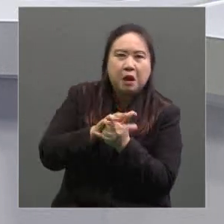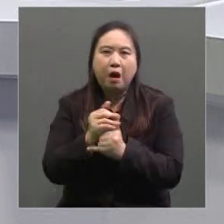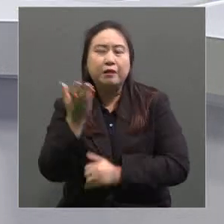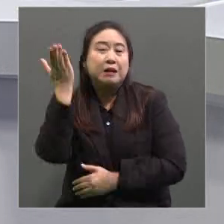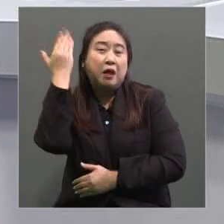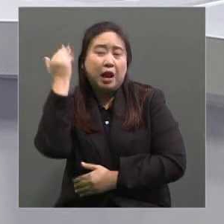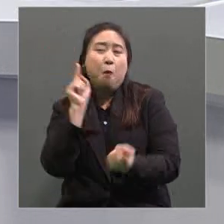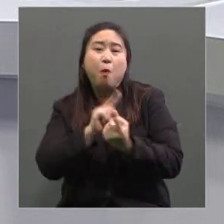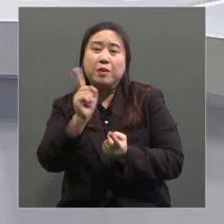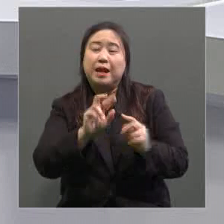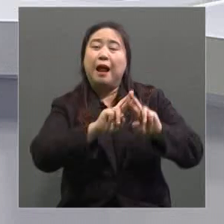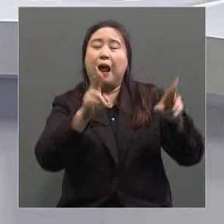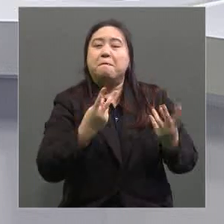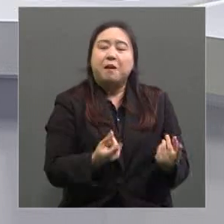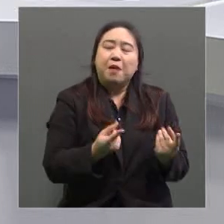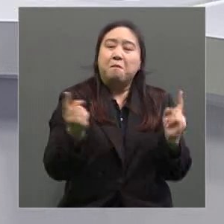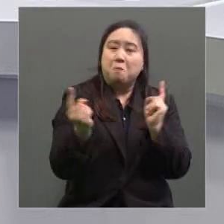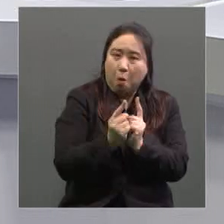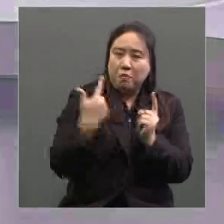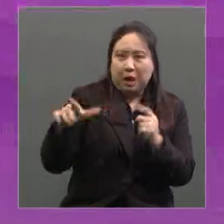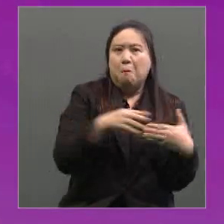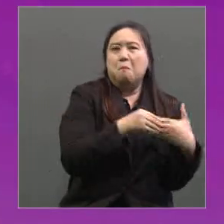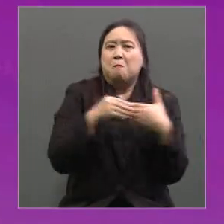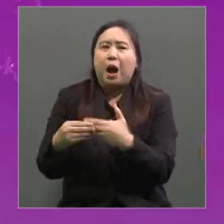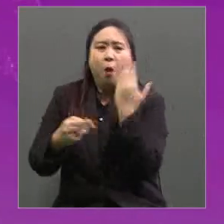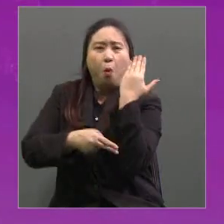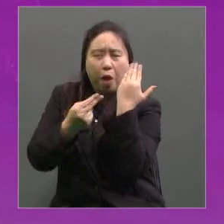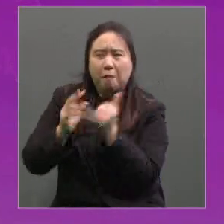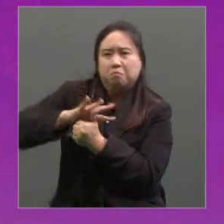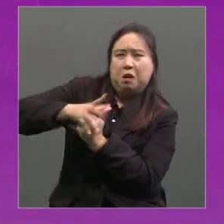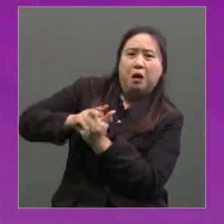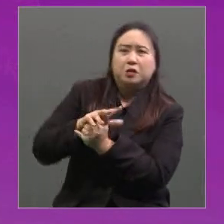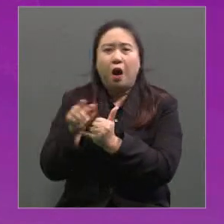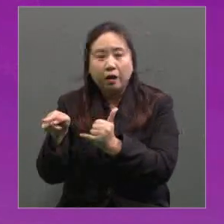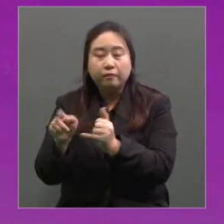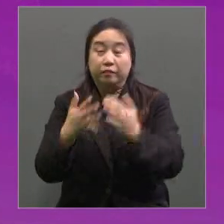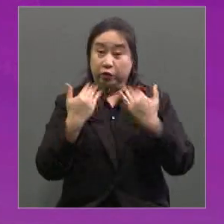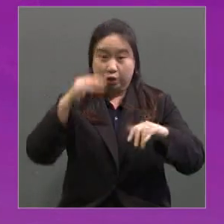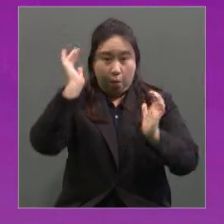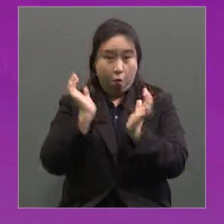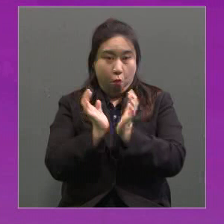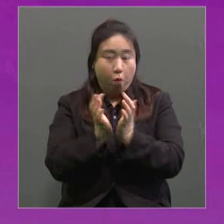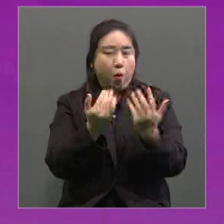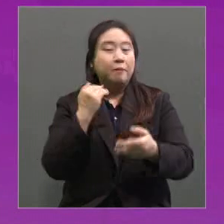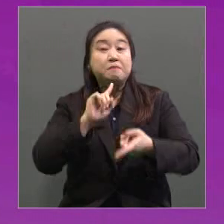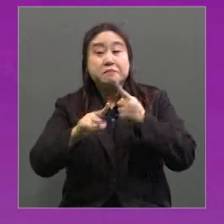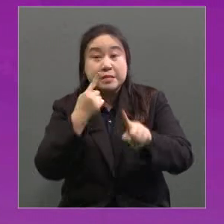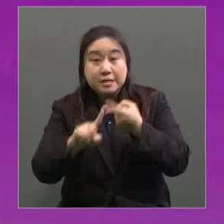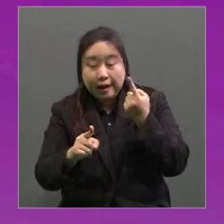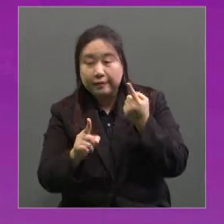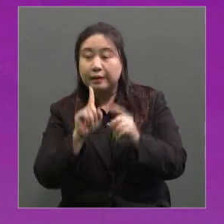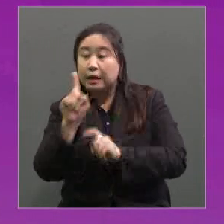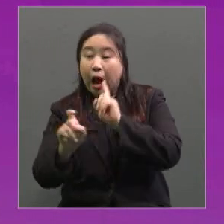จอกันในผับแห่งหนึ่งนะคะตามข่าวที่เรารายงานกันมาเนี่ยทางตำรวจเองเนี่ยก็บอกว่ามีการสอบปากคำเพื่อนแล้วก็คน